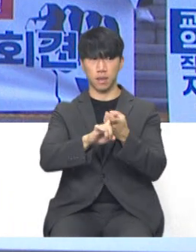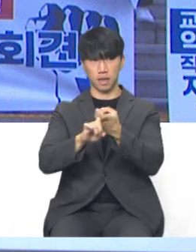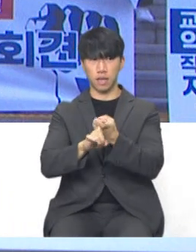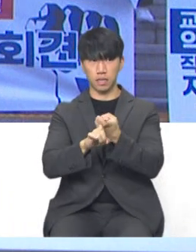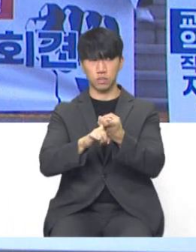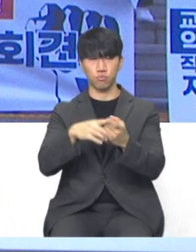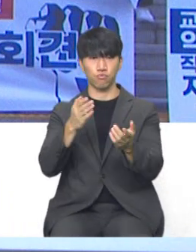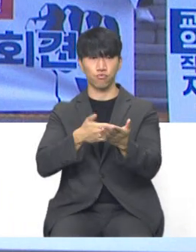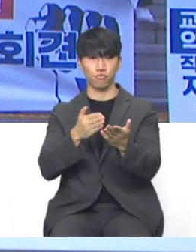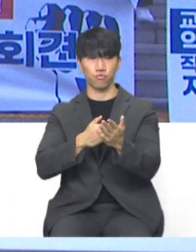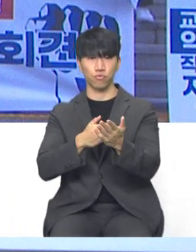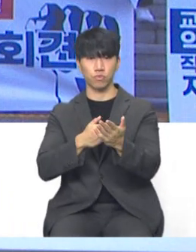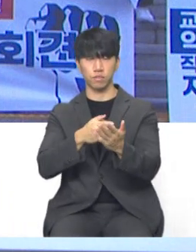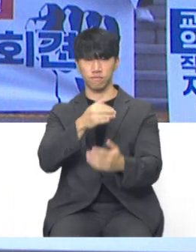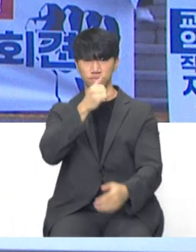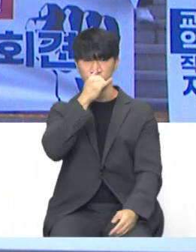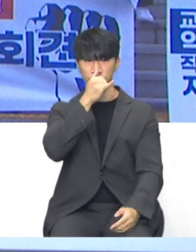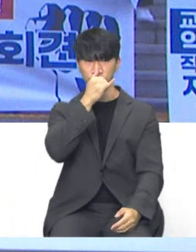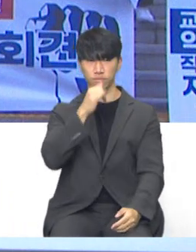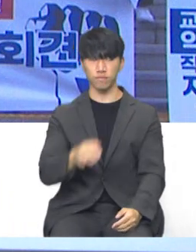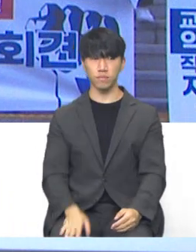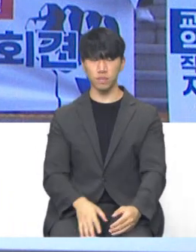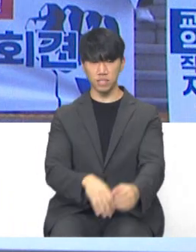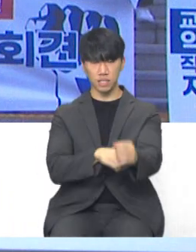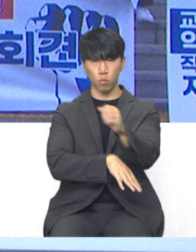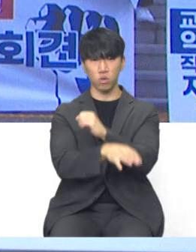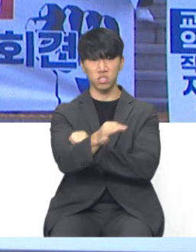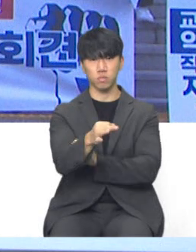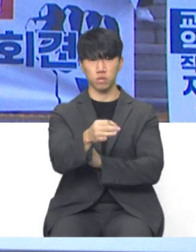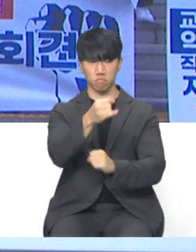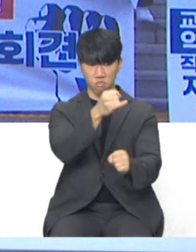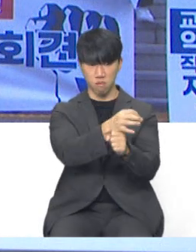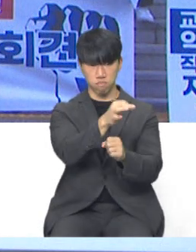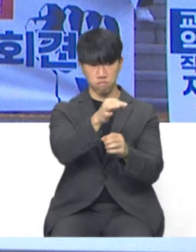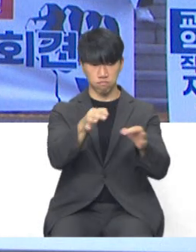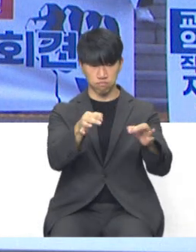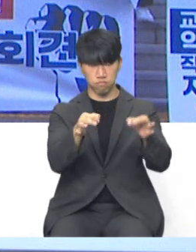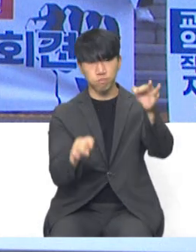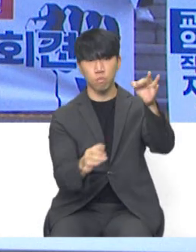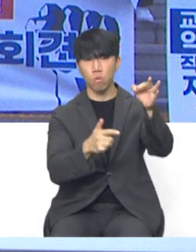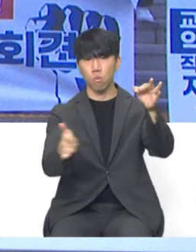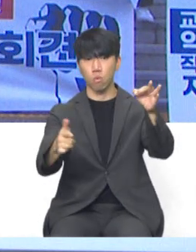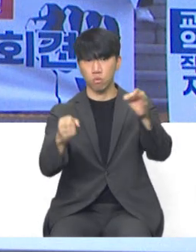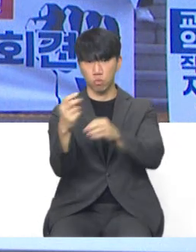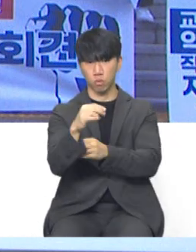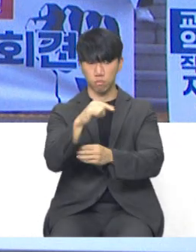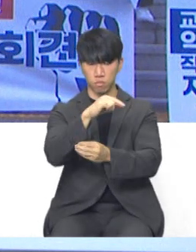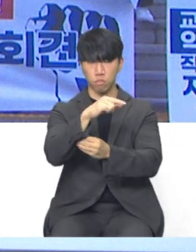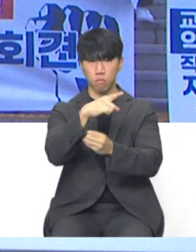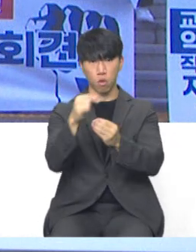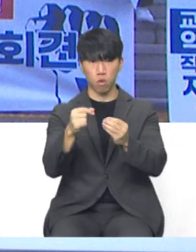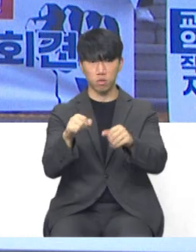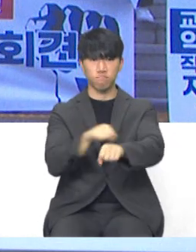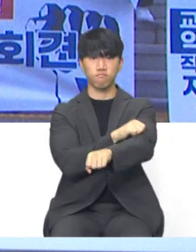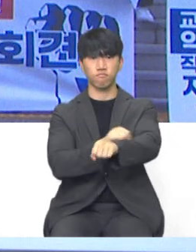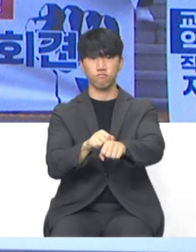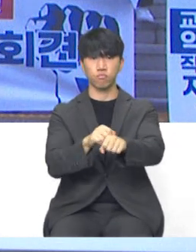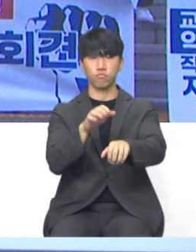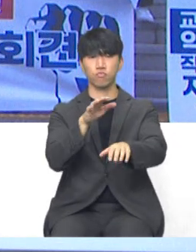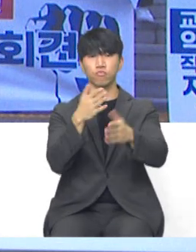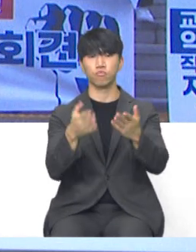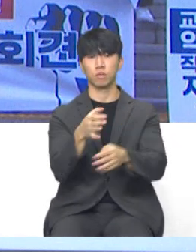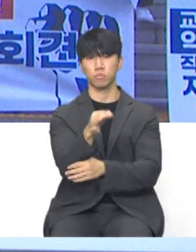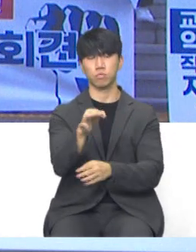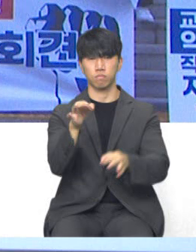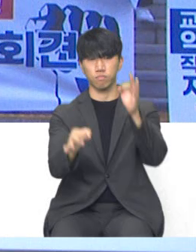기자회견을 열었습니다. 기본급이 최저임금보다 낮은 건 물론 명절 휴가비도 차별받고 있다는 지적인데요.